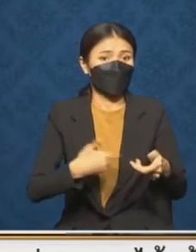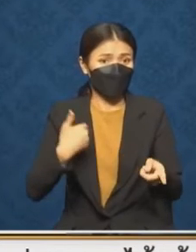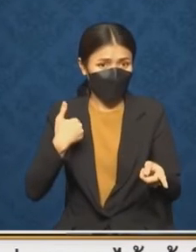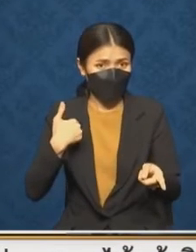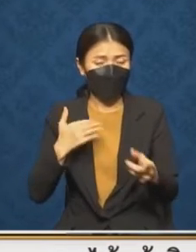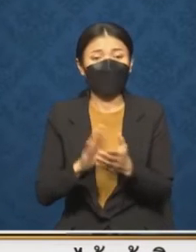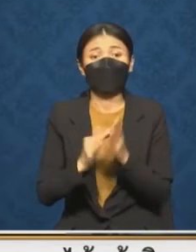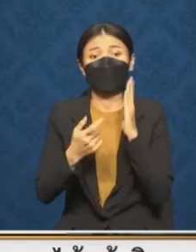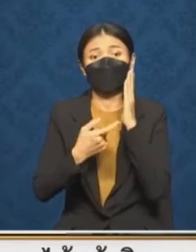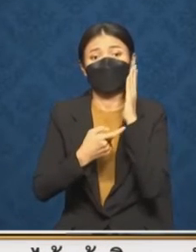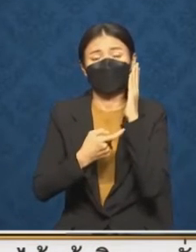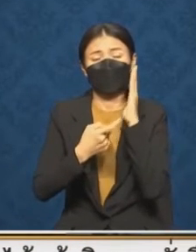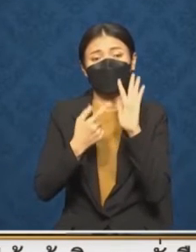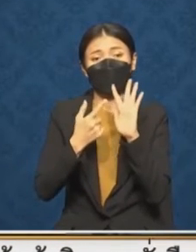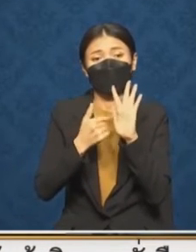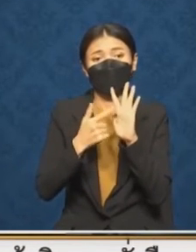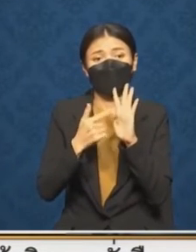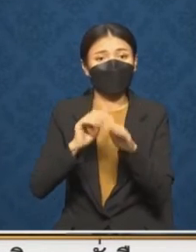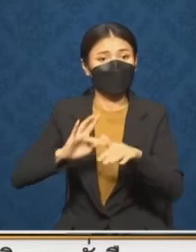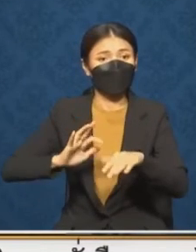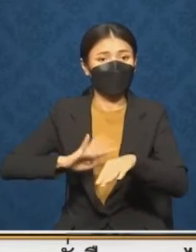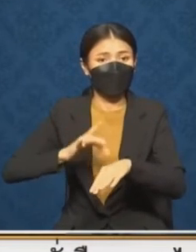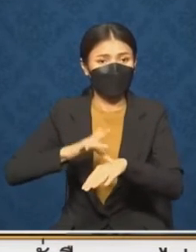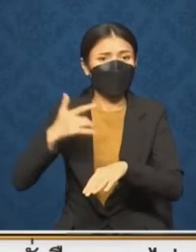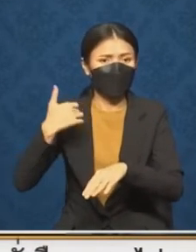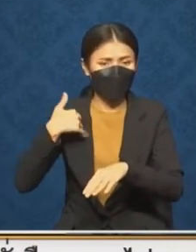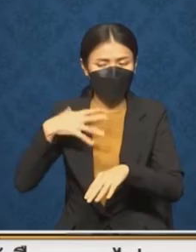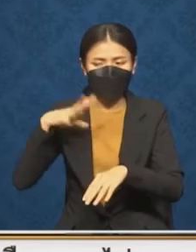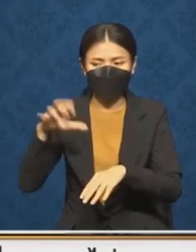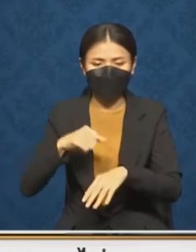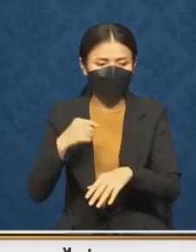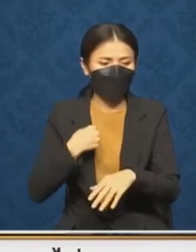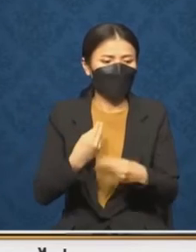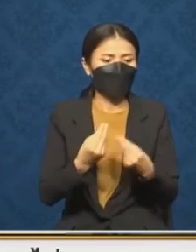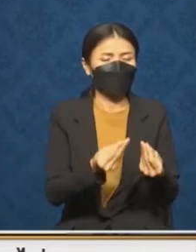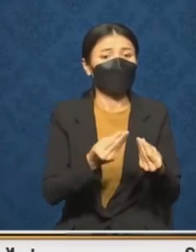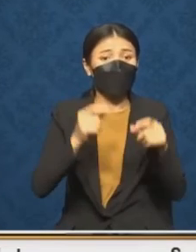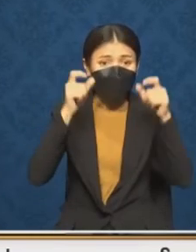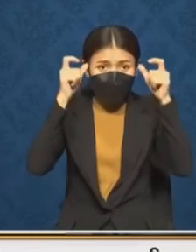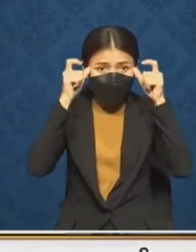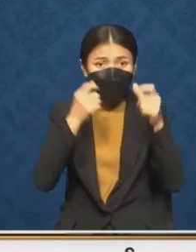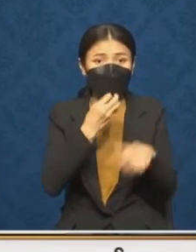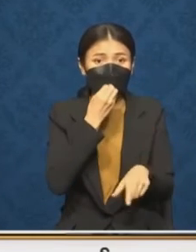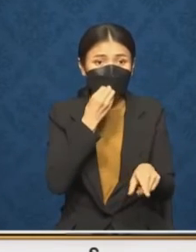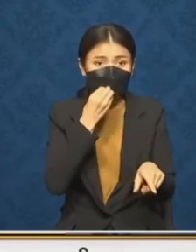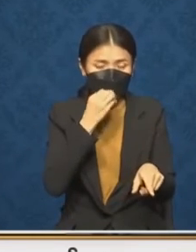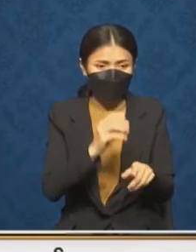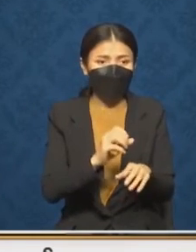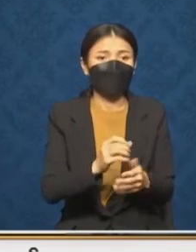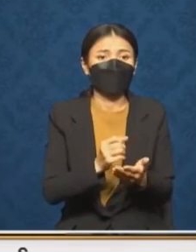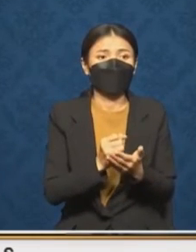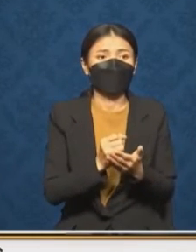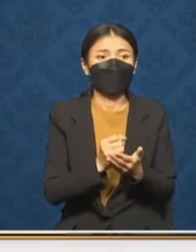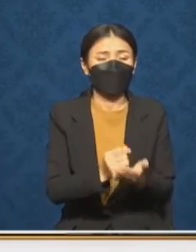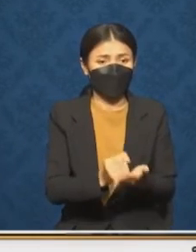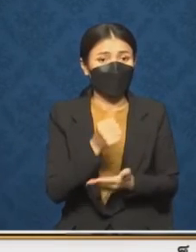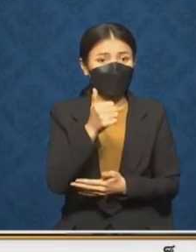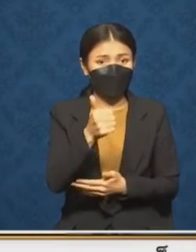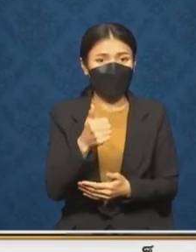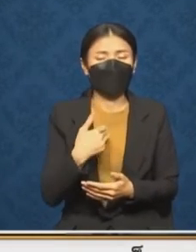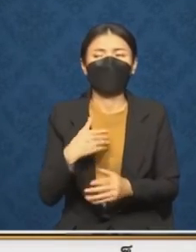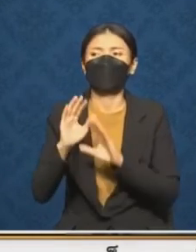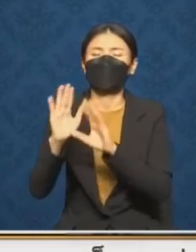บางอย่างค่ะสามารถนำมาใช้ได้แล้วก็ช่วยให้อัวรอดได้อยทสุขาคอลลมาได้เอาลงมาใช้แล้วก็ขอใหได้ใช้ประยช์กัพชาชุมากขึ้น